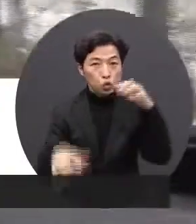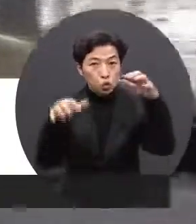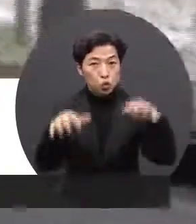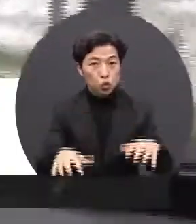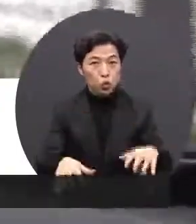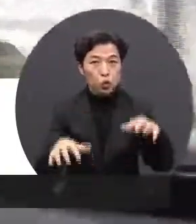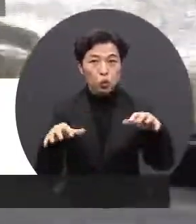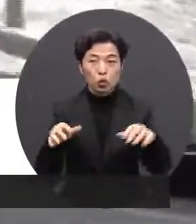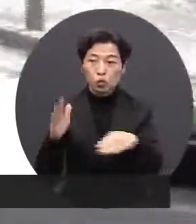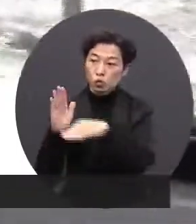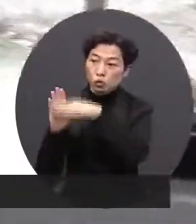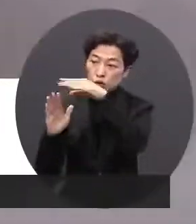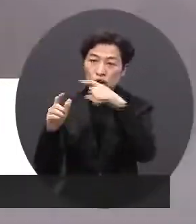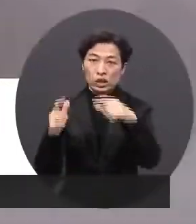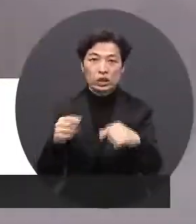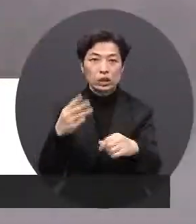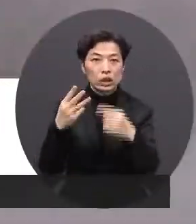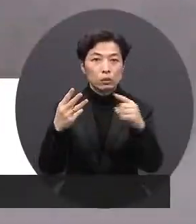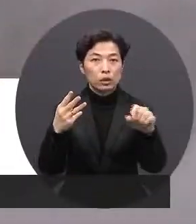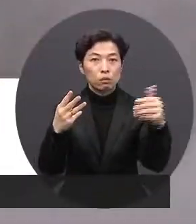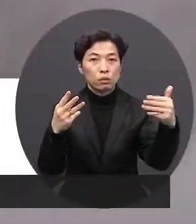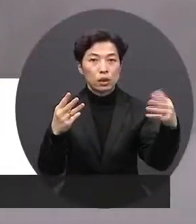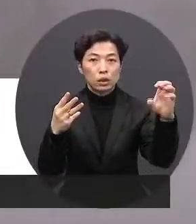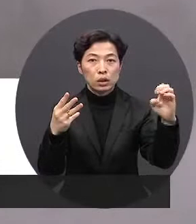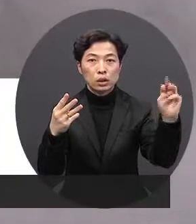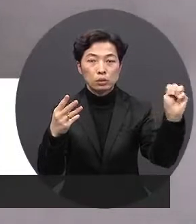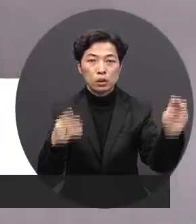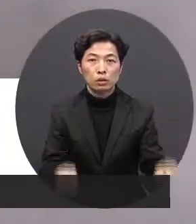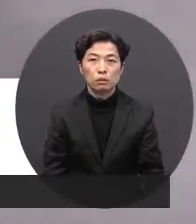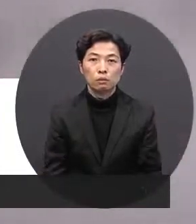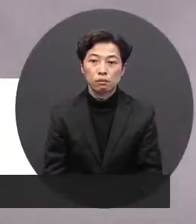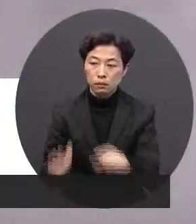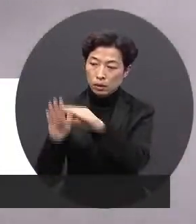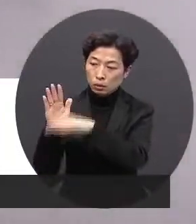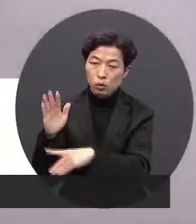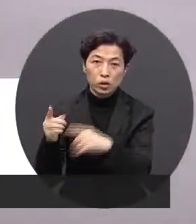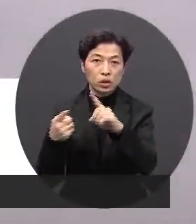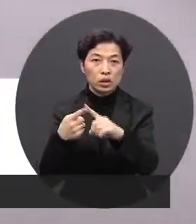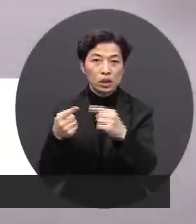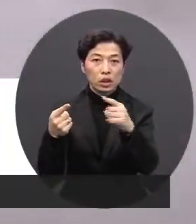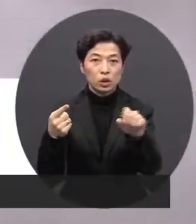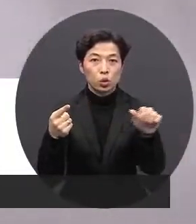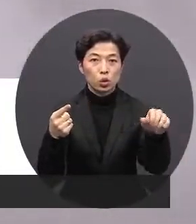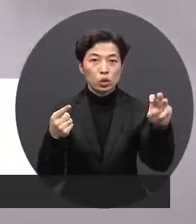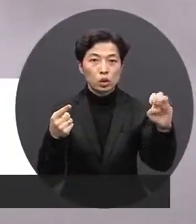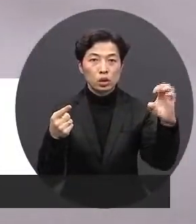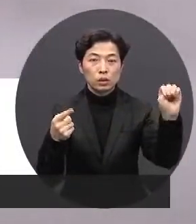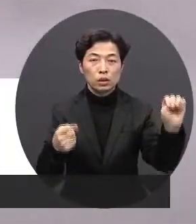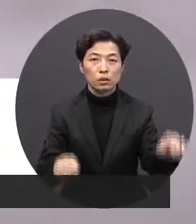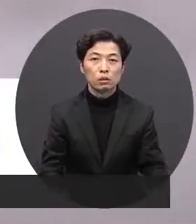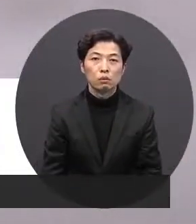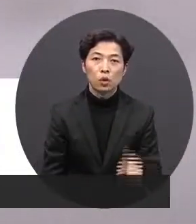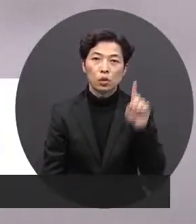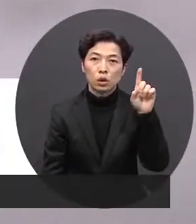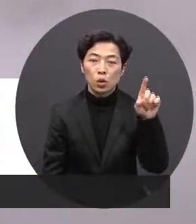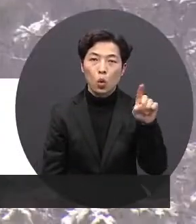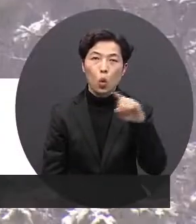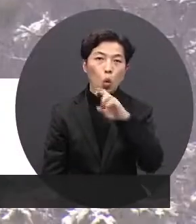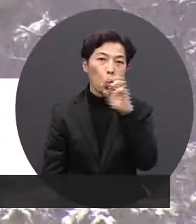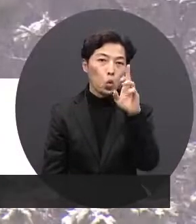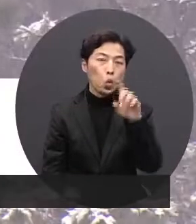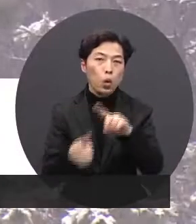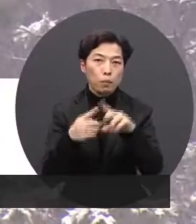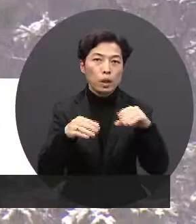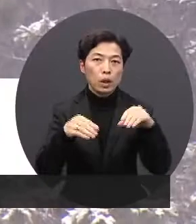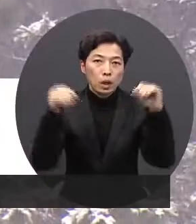적설량은 도내 북부 지역 3에서 8cm, 중남부 지역은 1에서 5cm로 내일 늦은 오후에 그칠